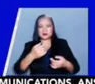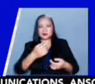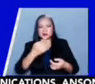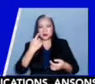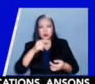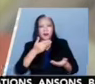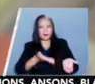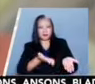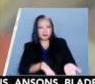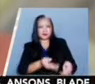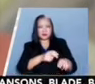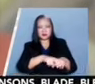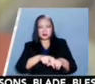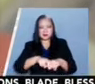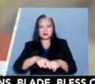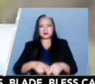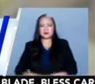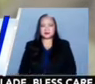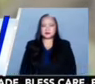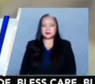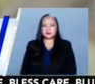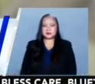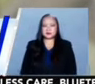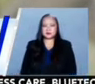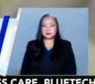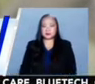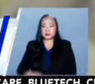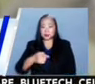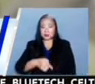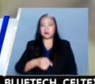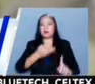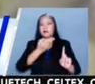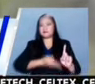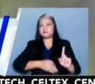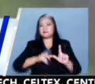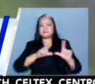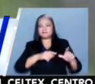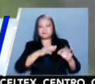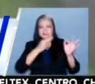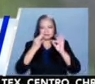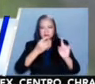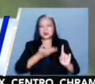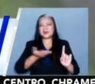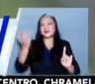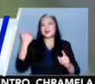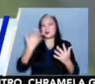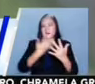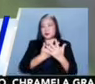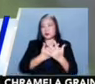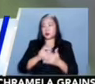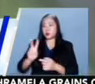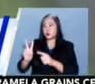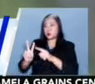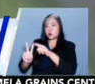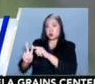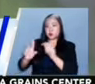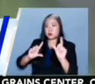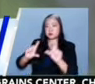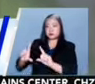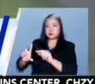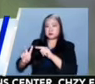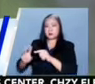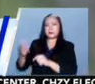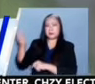po sa upuan. Isa raw drug personality ang biktima na dati nang nakulong. Ang dalawa namang suspect sa pamamaril, dati na raw may